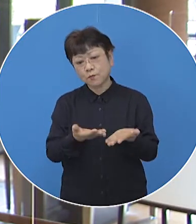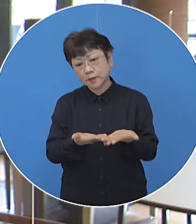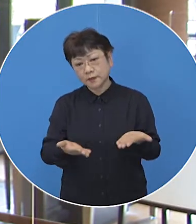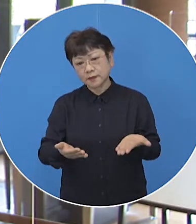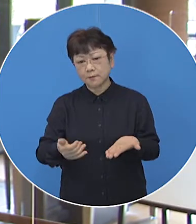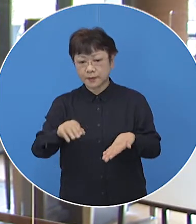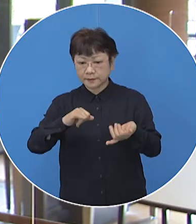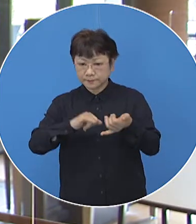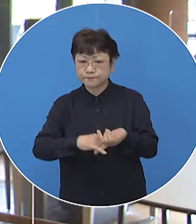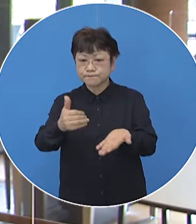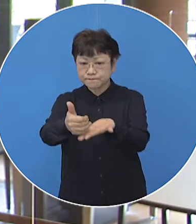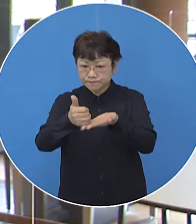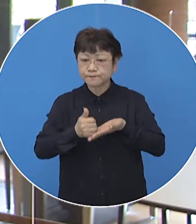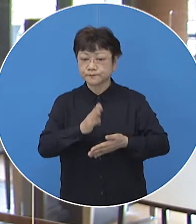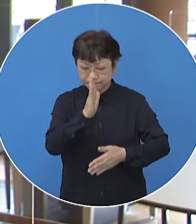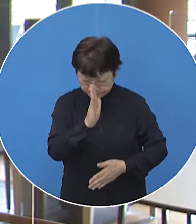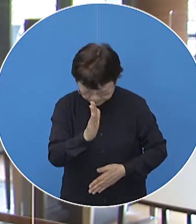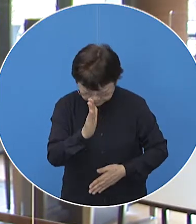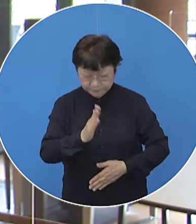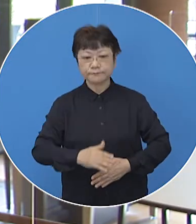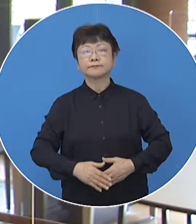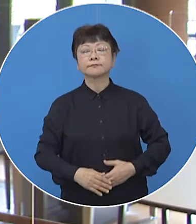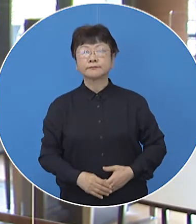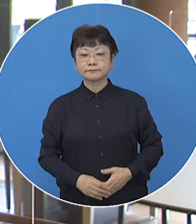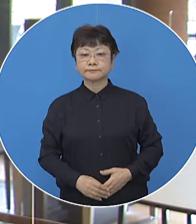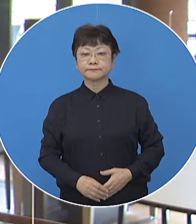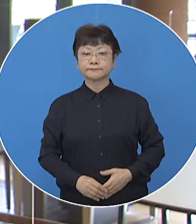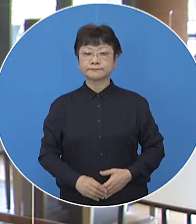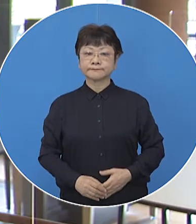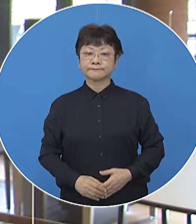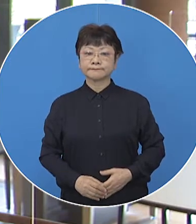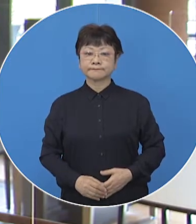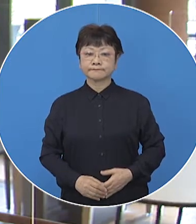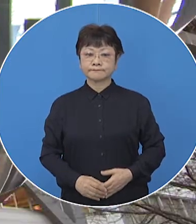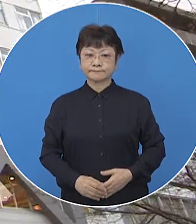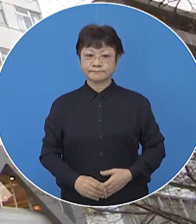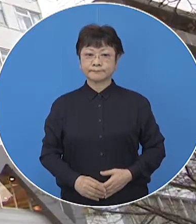まで足を運んでいただきたいなと思っております。